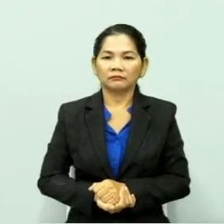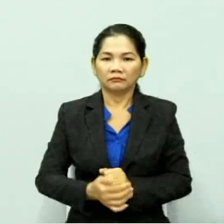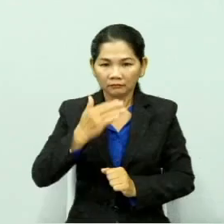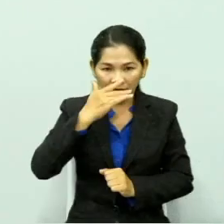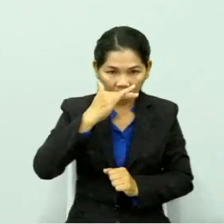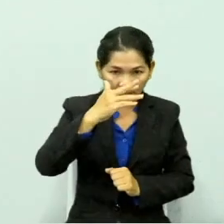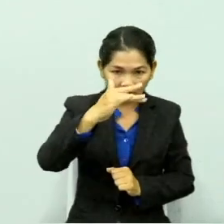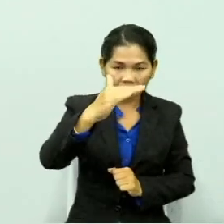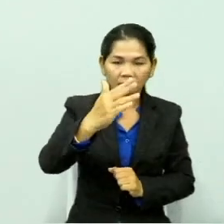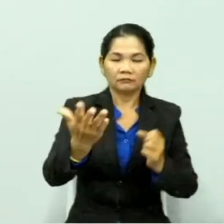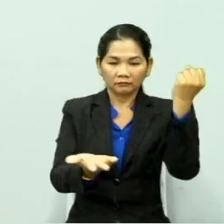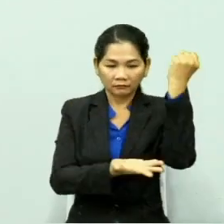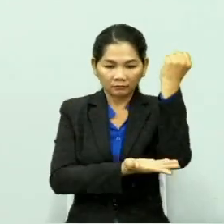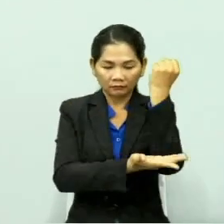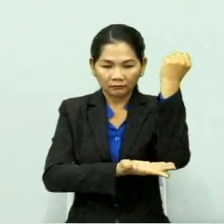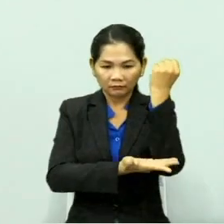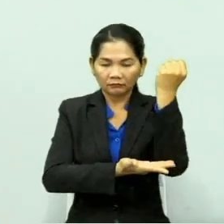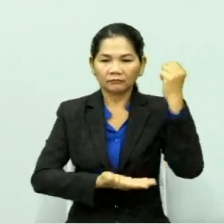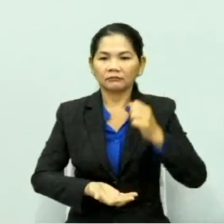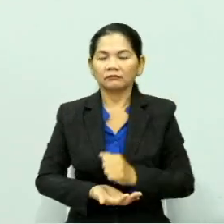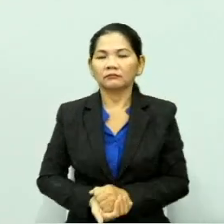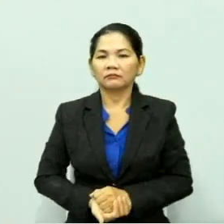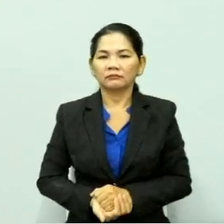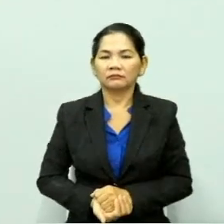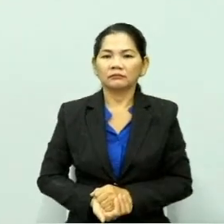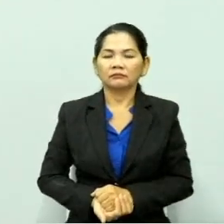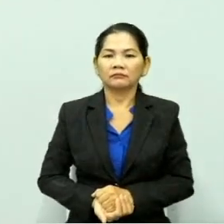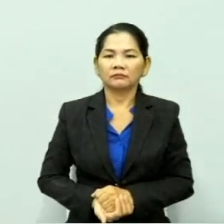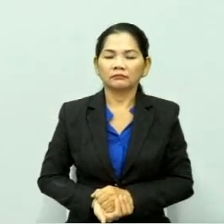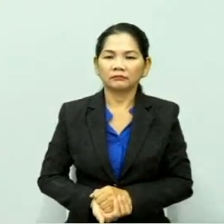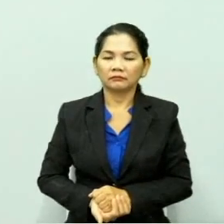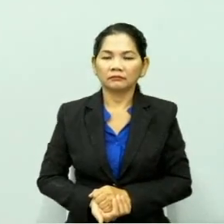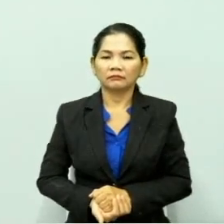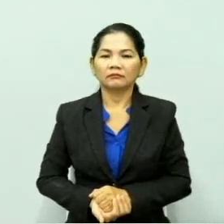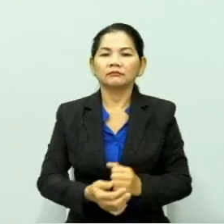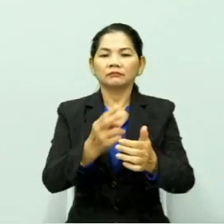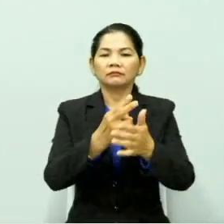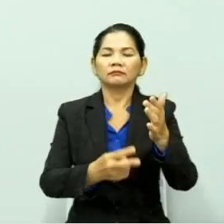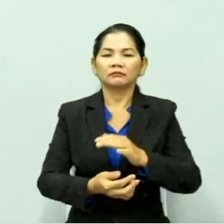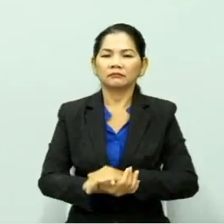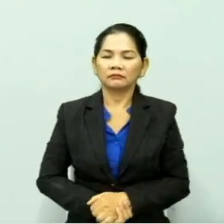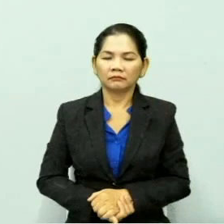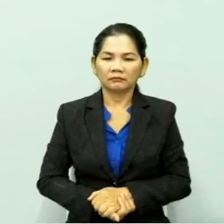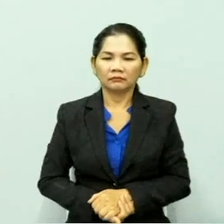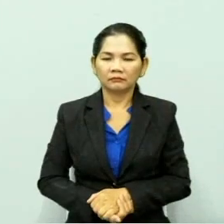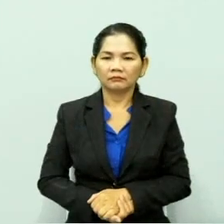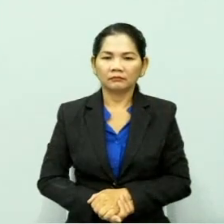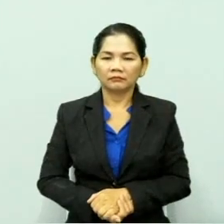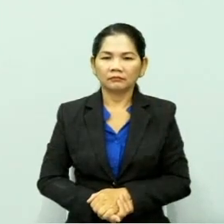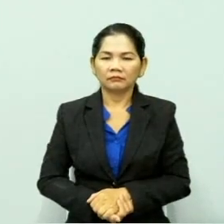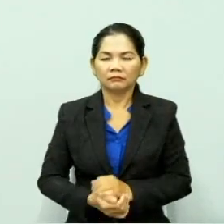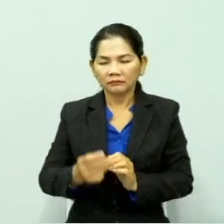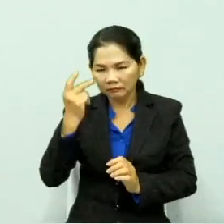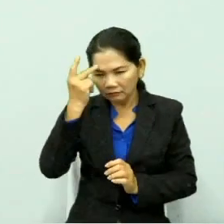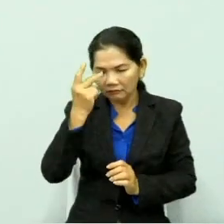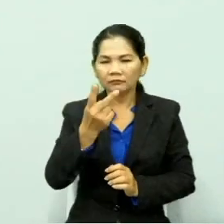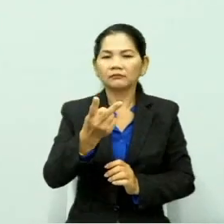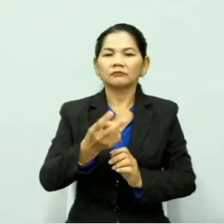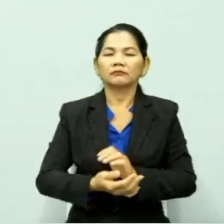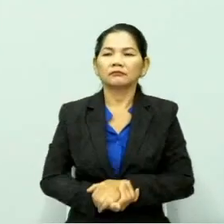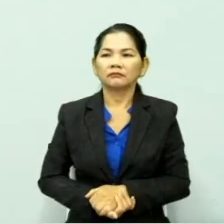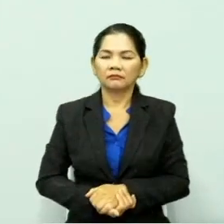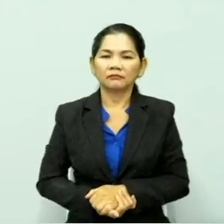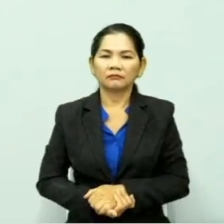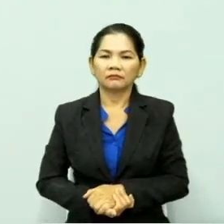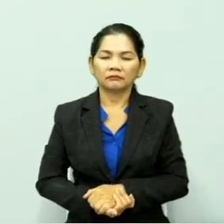chờ chà là ô nắc con chà bà tòa bị sạ mất chờ tới dân miên là vậy tia con chà lấy con cất tặng ạc này mở